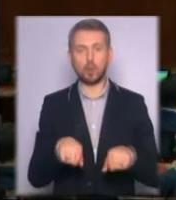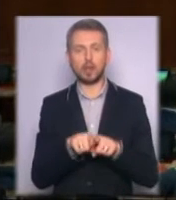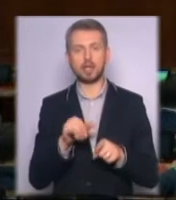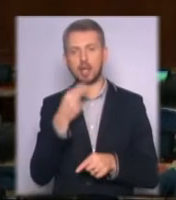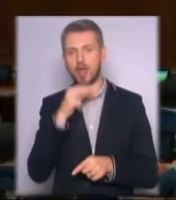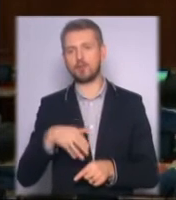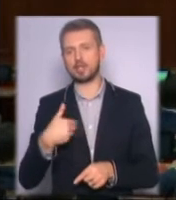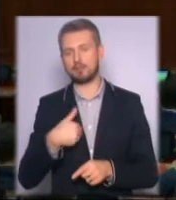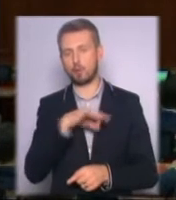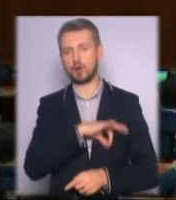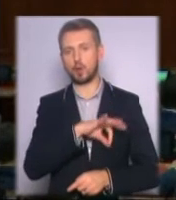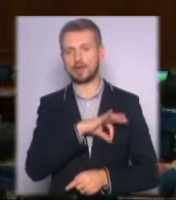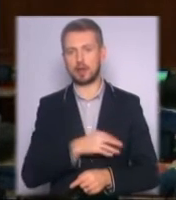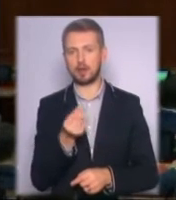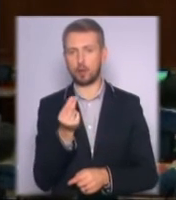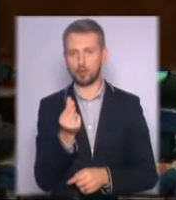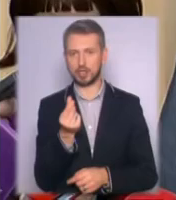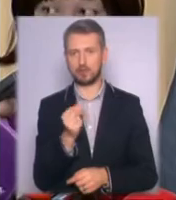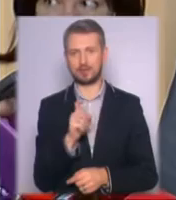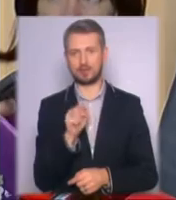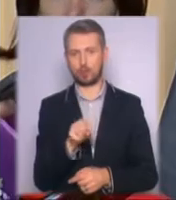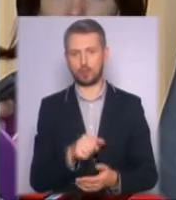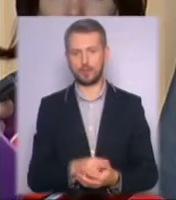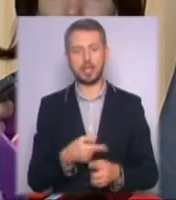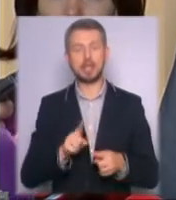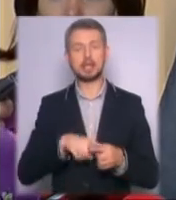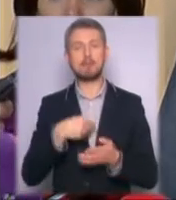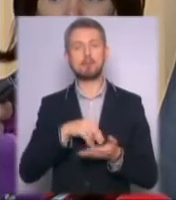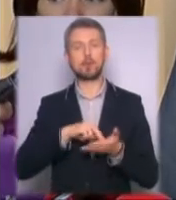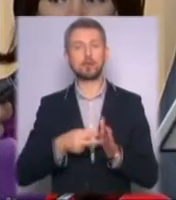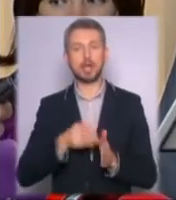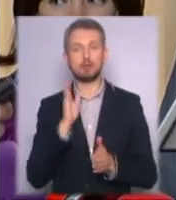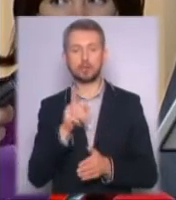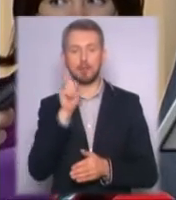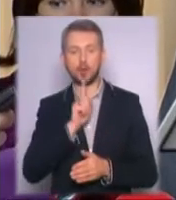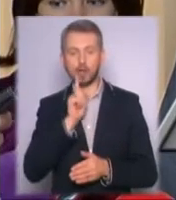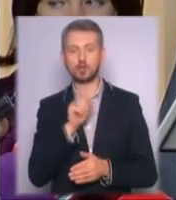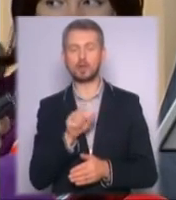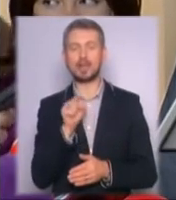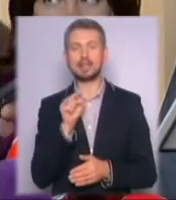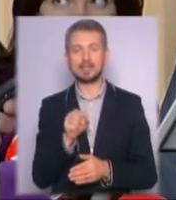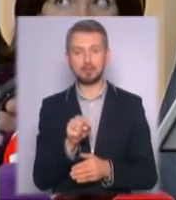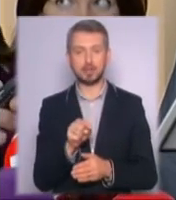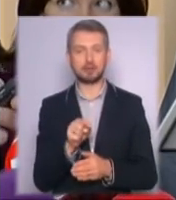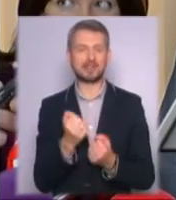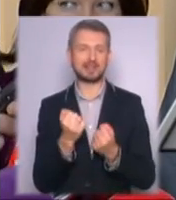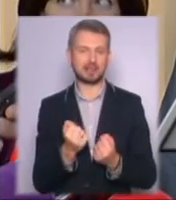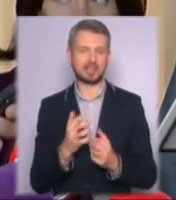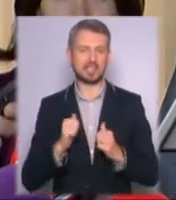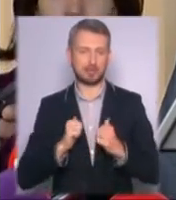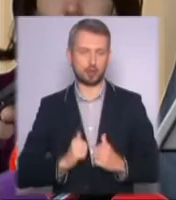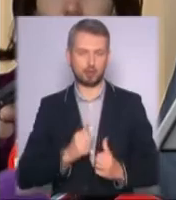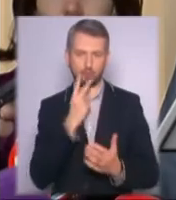ефективного використання коштів з нього. Цей бюджет буде поки що за цими стриманими показниками, які ми